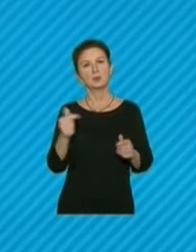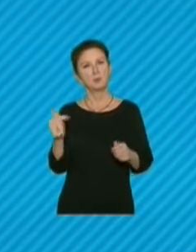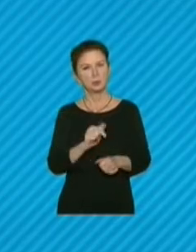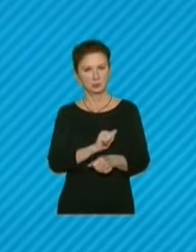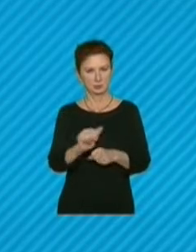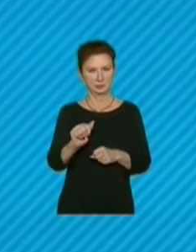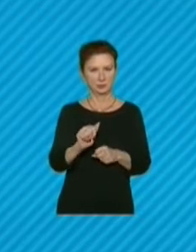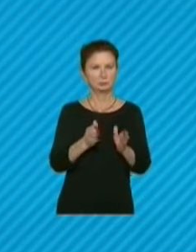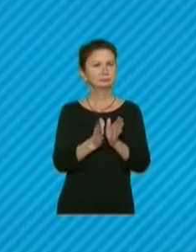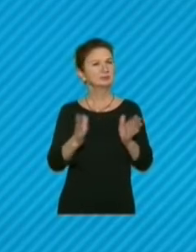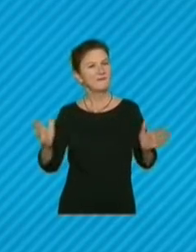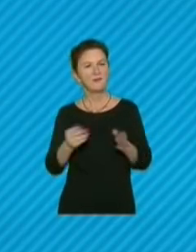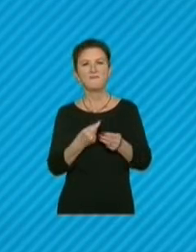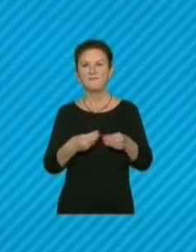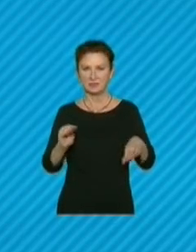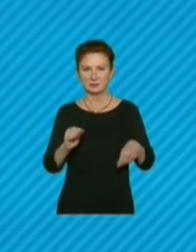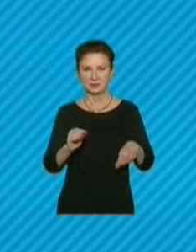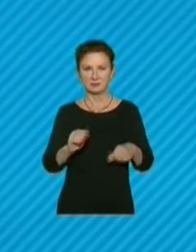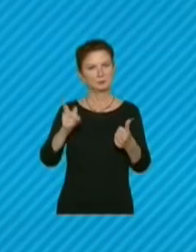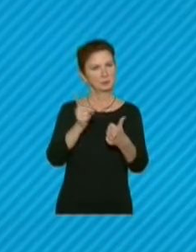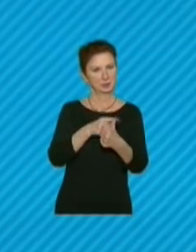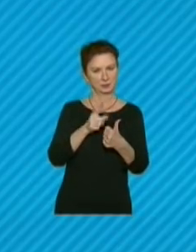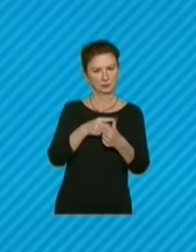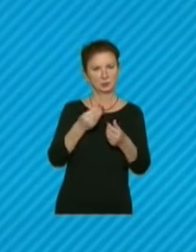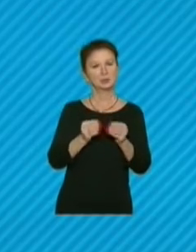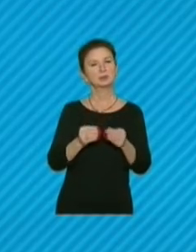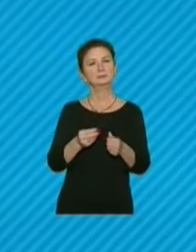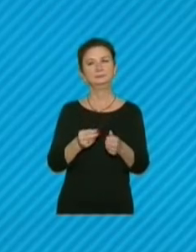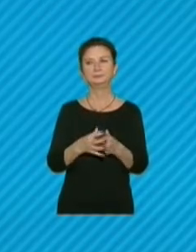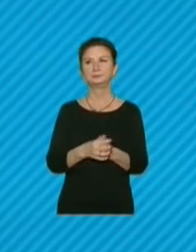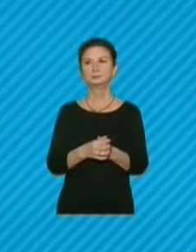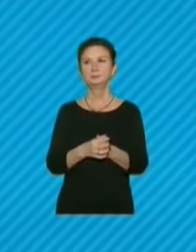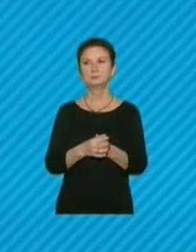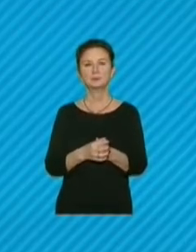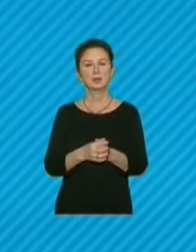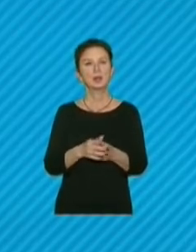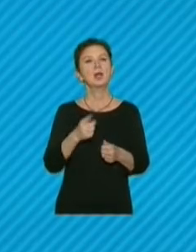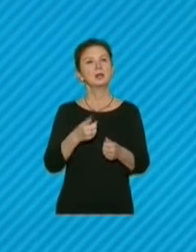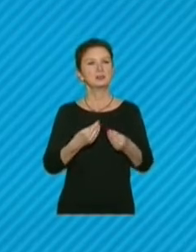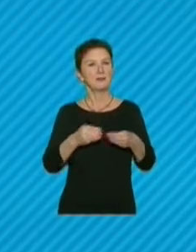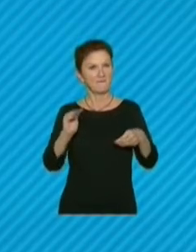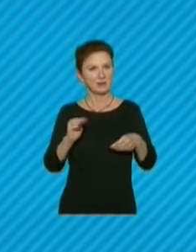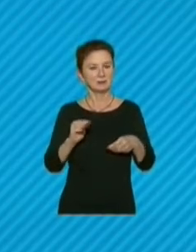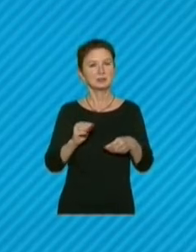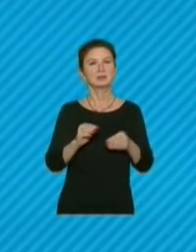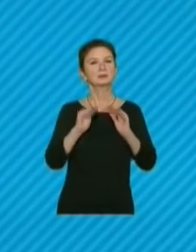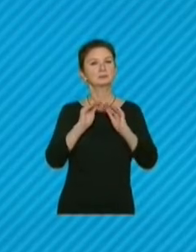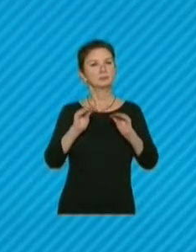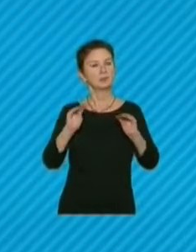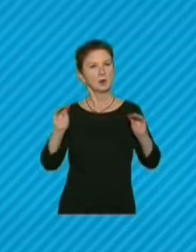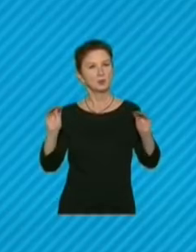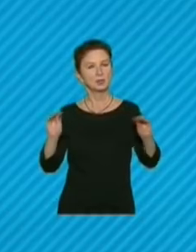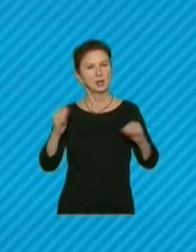być rozszerzone. Pierwszy z nich to rozszerzenie nauczania zdalnego również na klasy